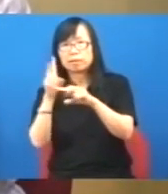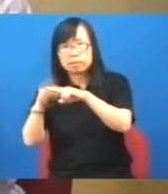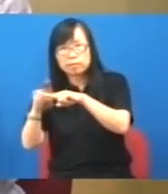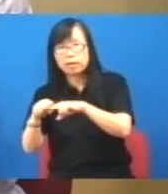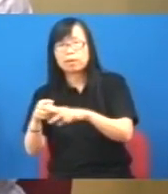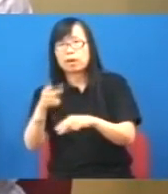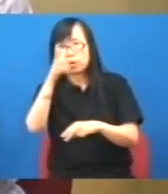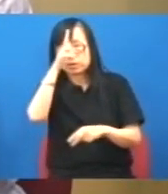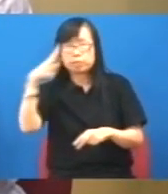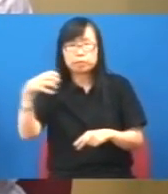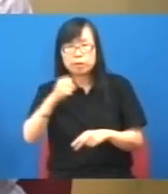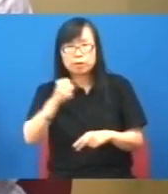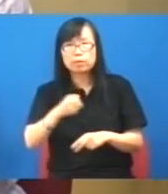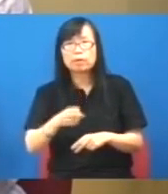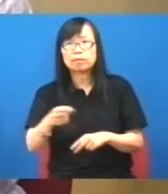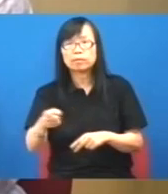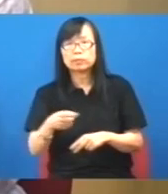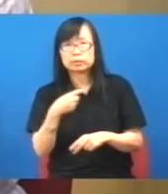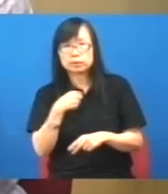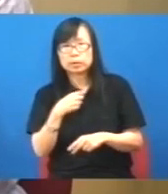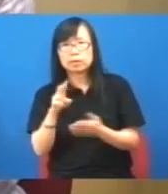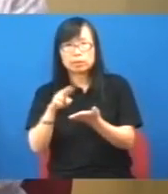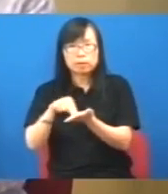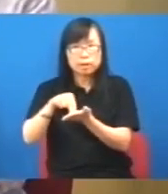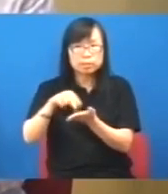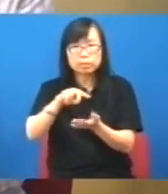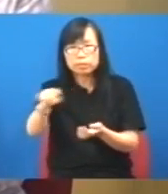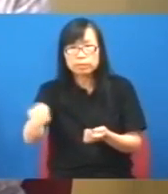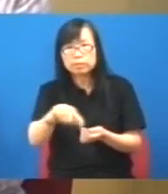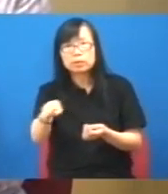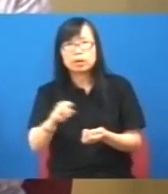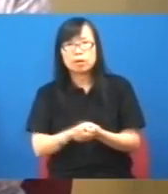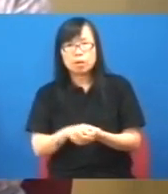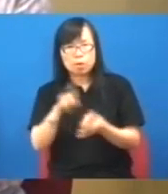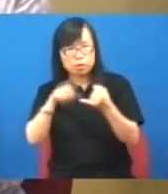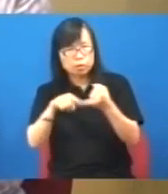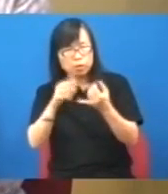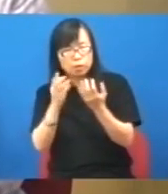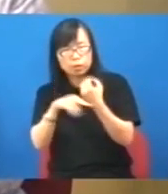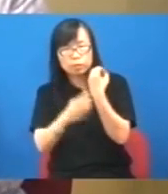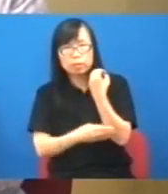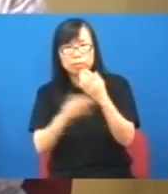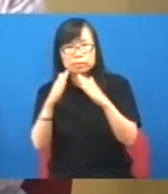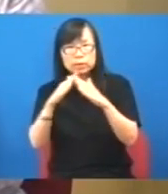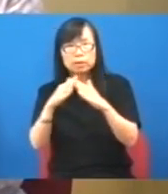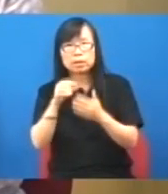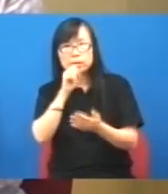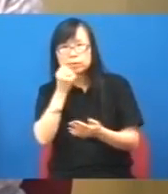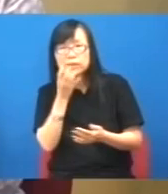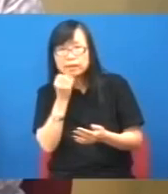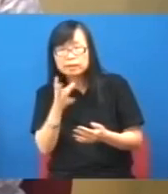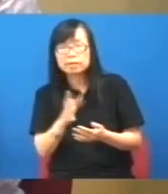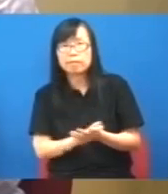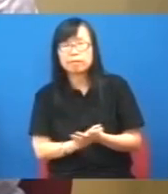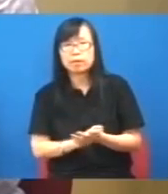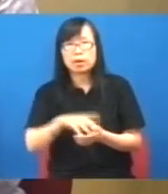特區政府之前就住呢單嘢有個咁嘅睇法立場喎，但係你終審庭咁判，咁所以我覺得就應該提請人大釋法去